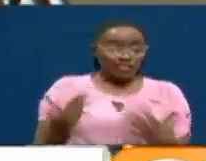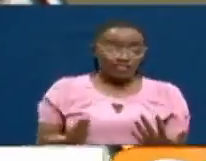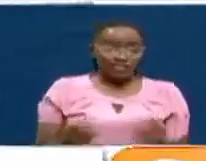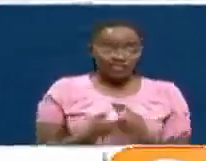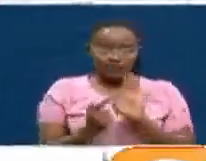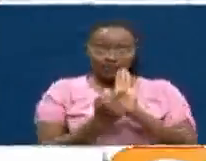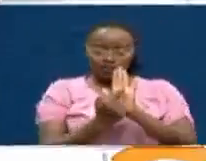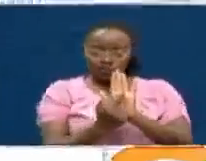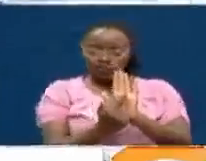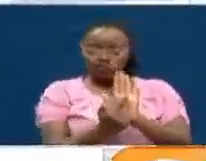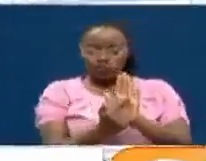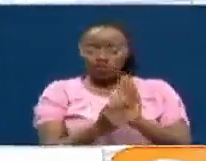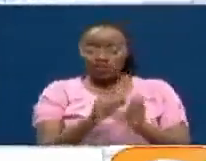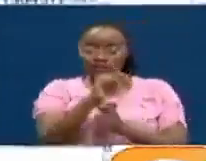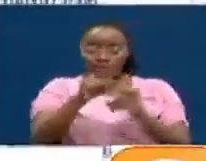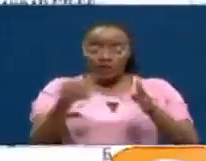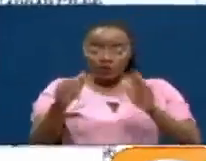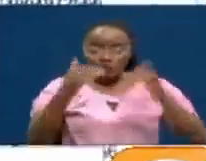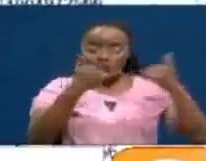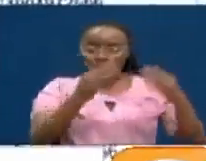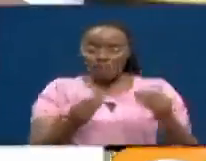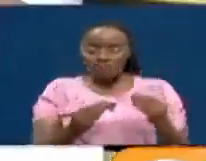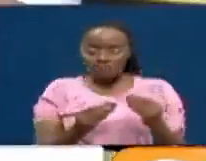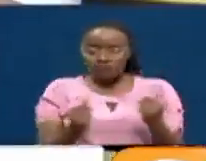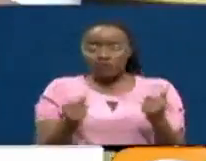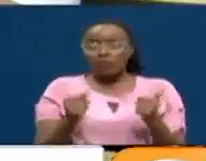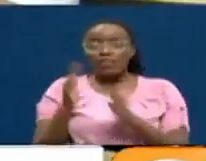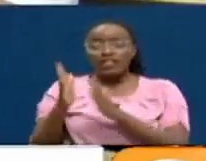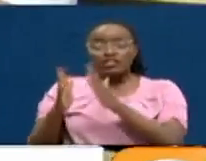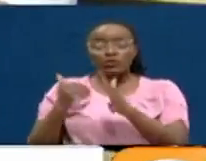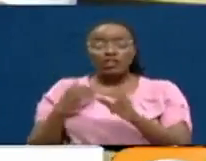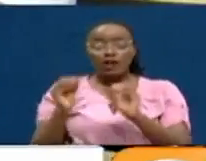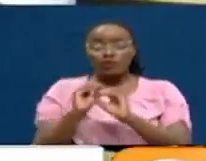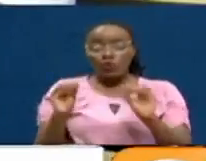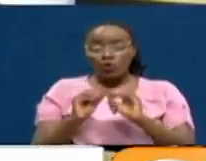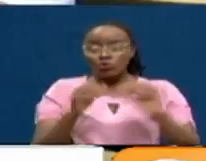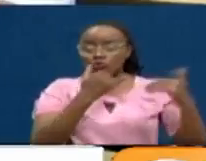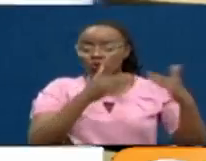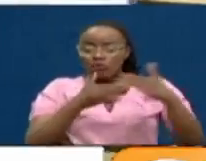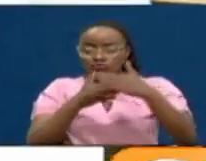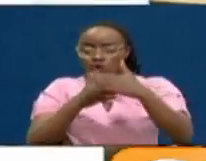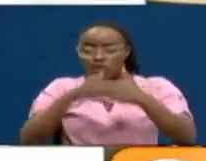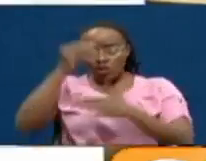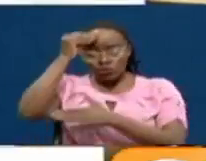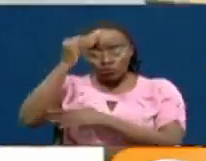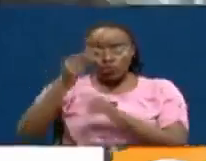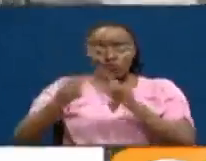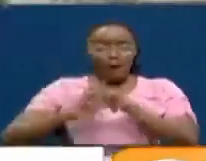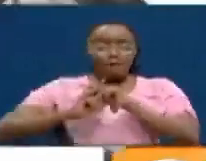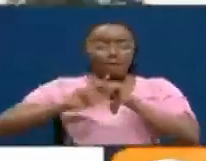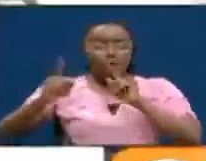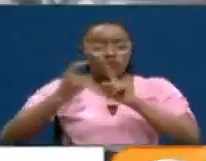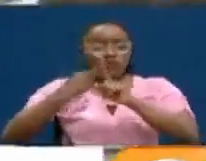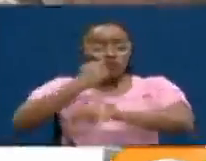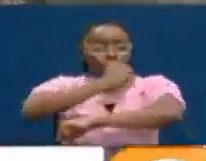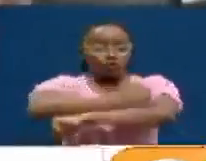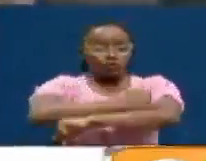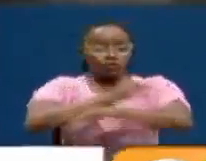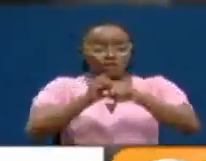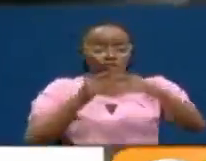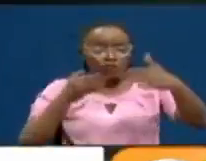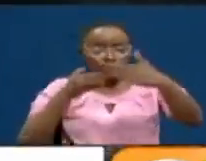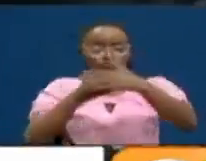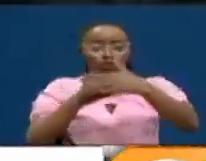njia mwafaka ya kukabiliana na utepetevu wa usalama, kuzuia wanafunzi kutoroka shuleni, pamoja na kuzuia mikasa